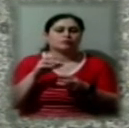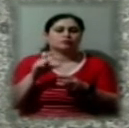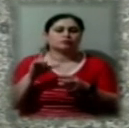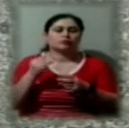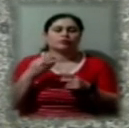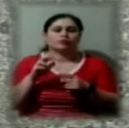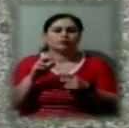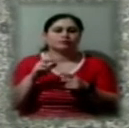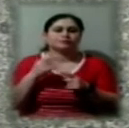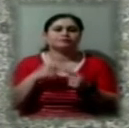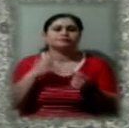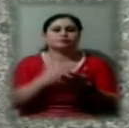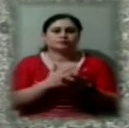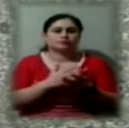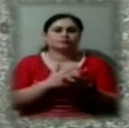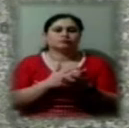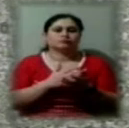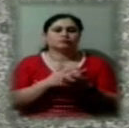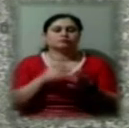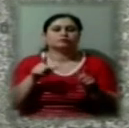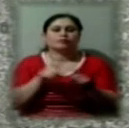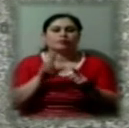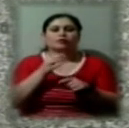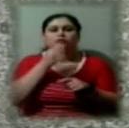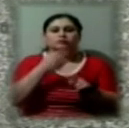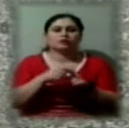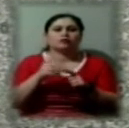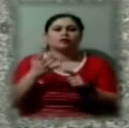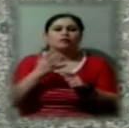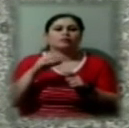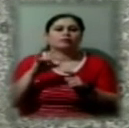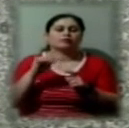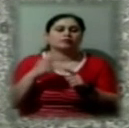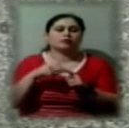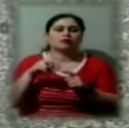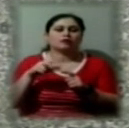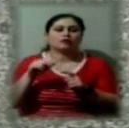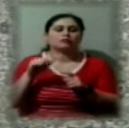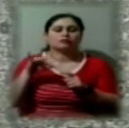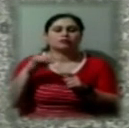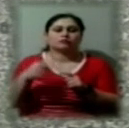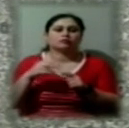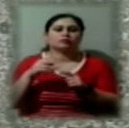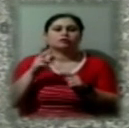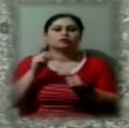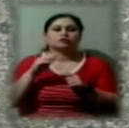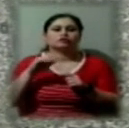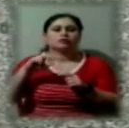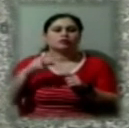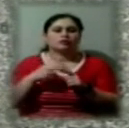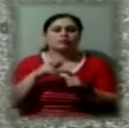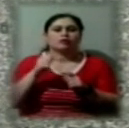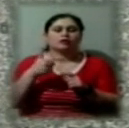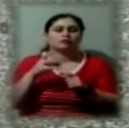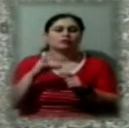Ну, є от такі, можна сказати, в деякій мірі легендарні такі от речі, як шаль Махно, яку начебто